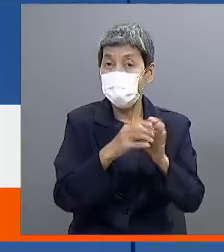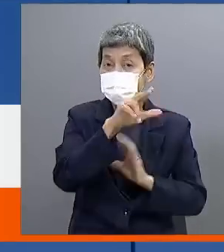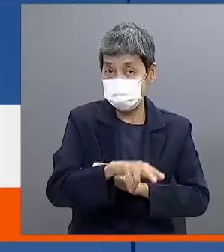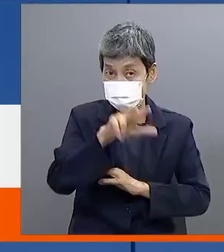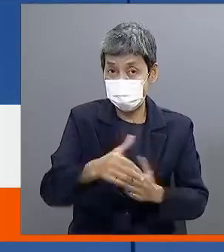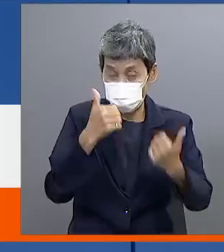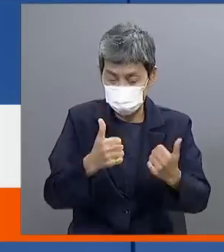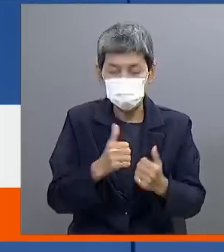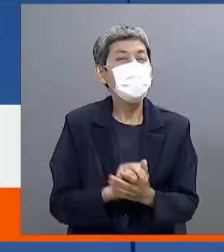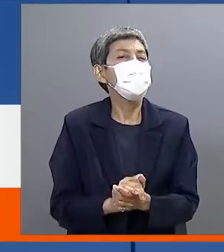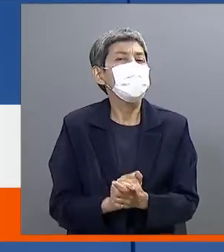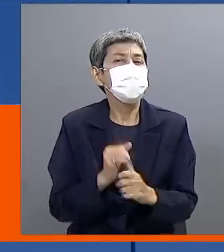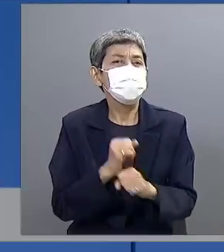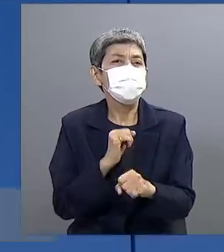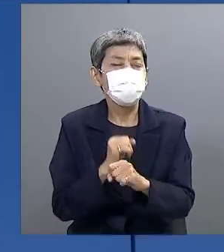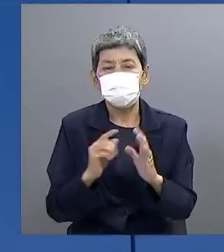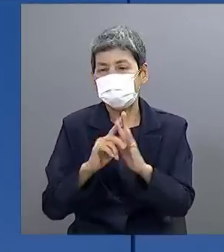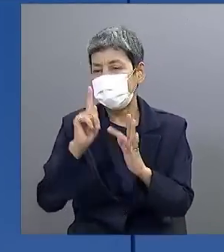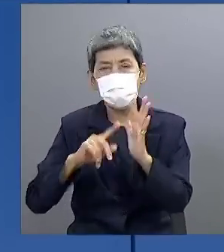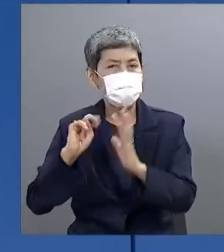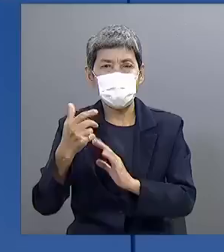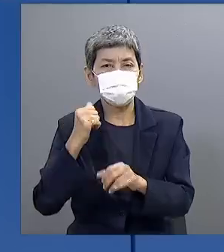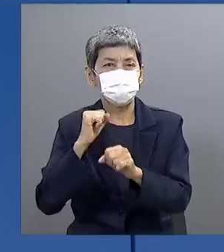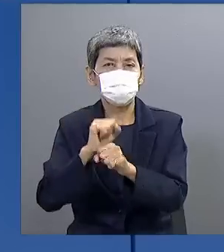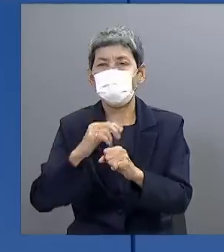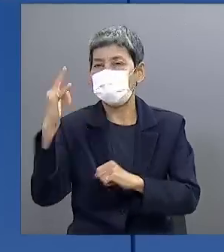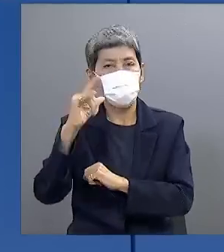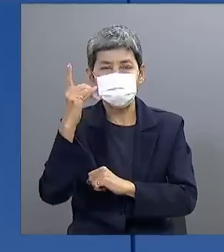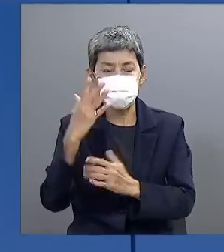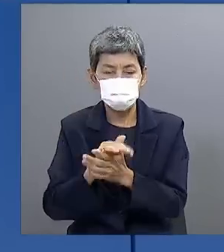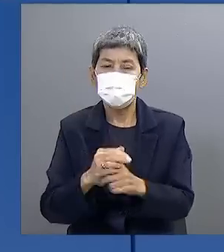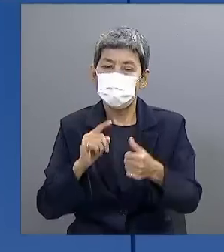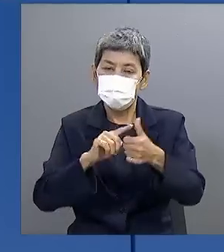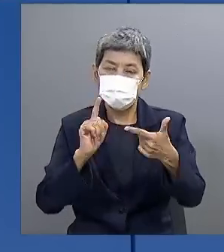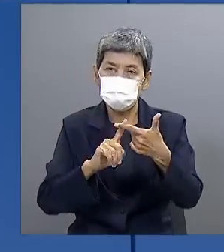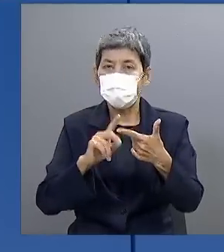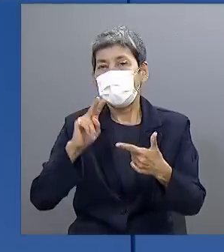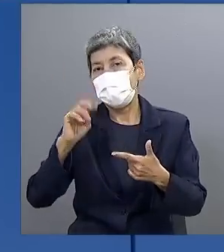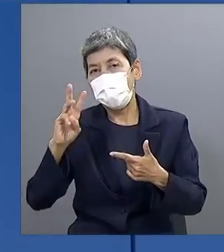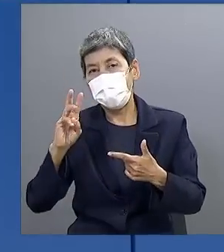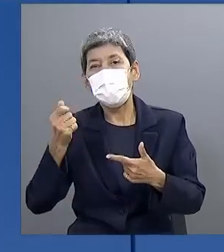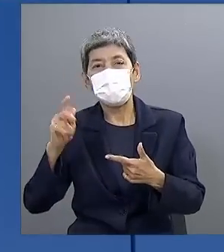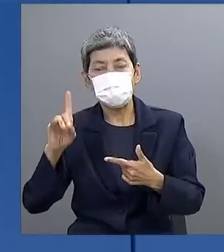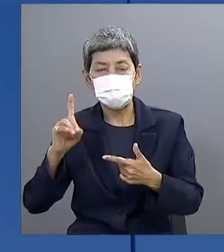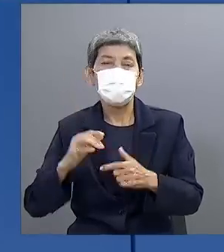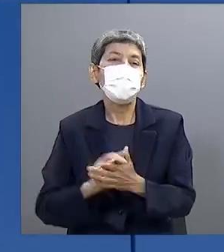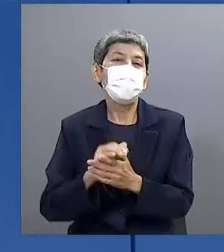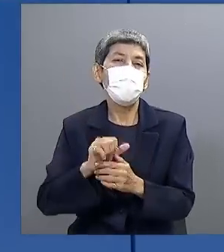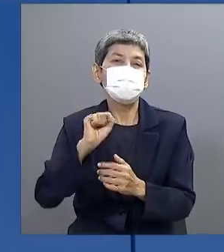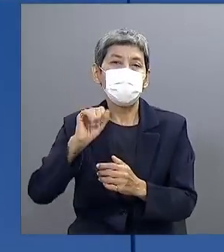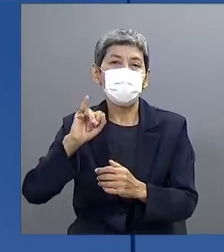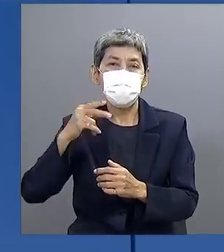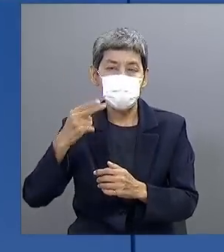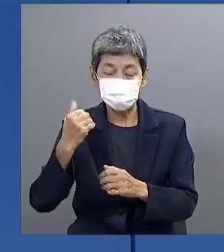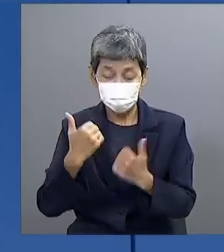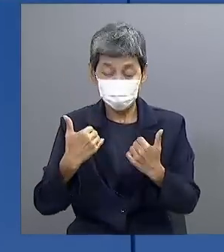าคุณเก่งการุณโหสกุลส.ส.เขตดอนเมืองและนาวาอากาศเอกอนุดิษฐ์นาครทัพส.ส.เขตสายไหมค่ะในขณะที่หัว